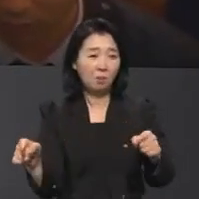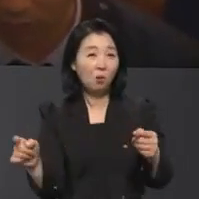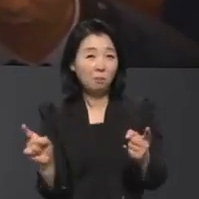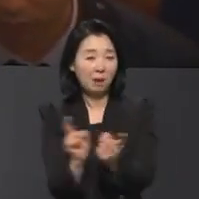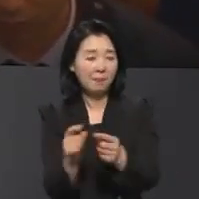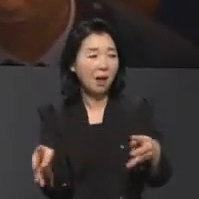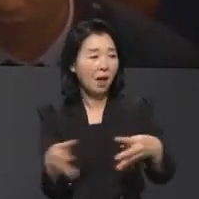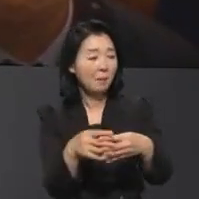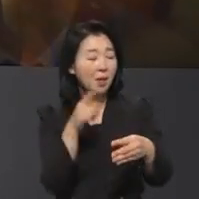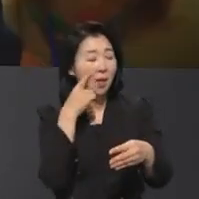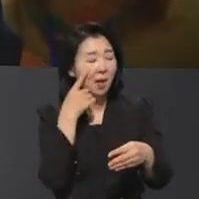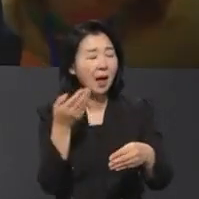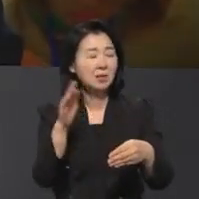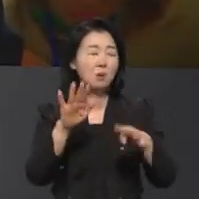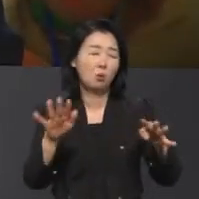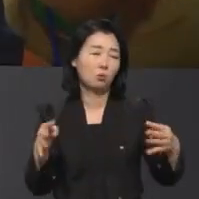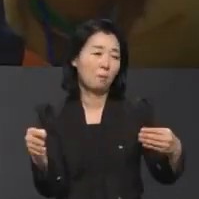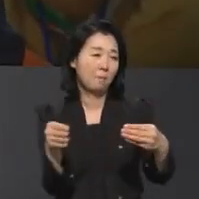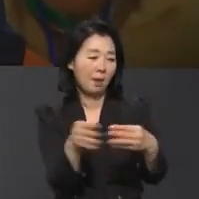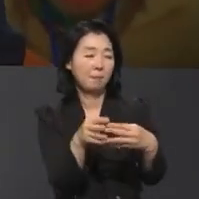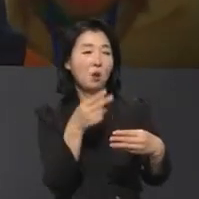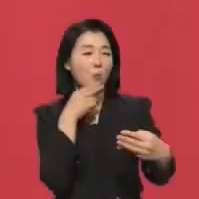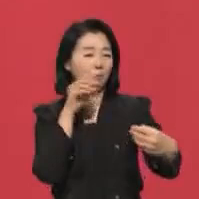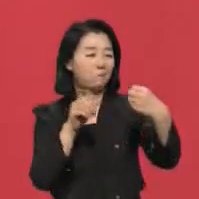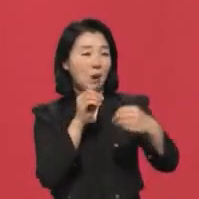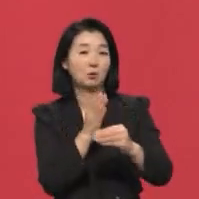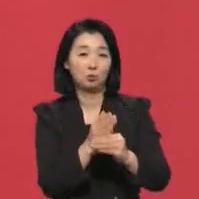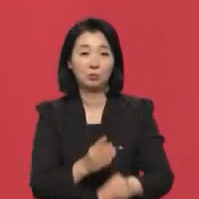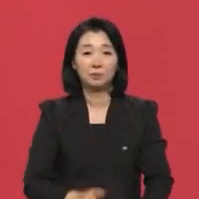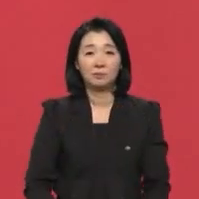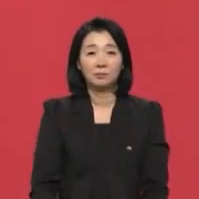오늘까지도 양측은 평행선을 달리는 중입니다.